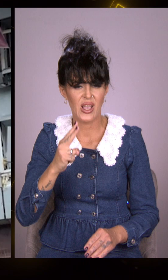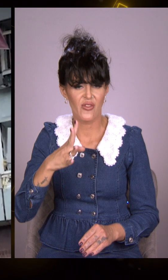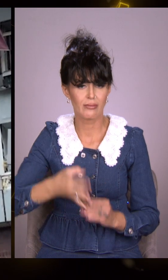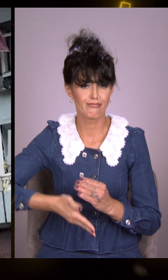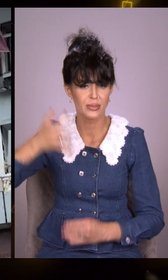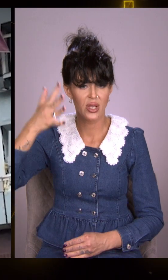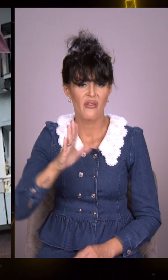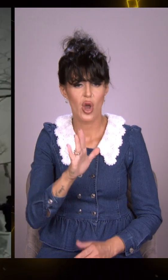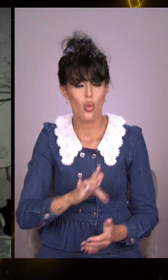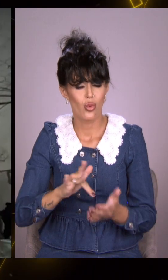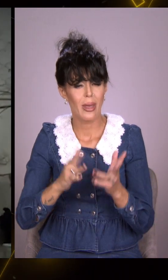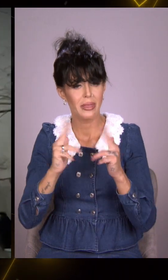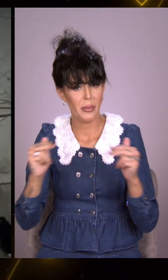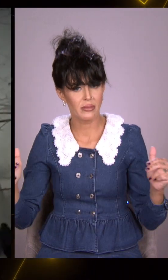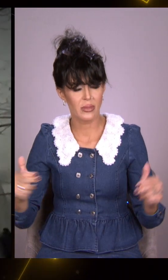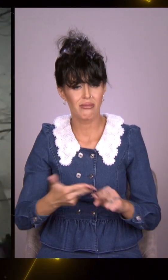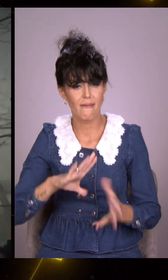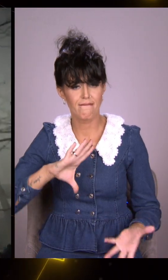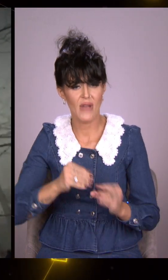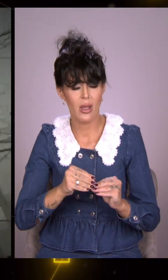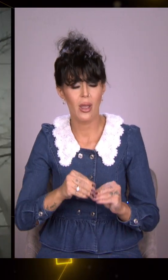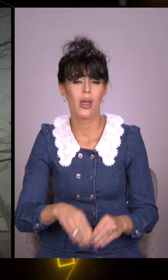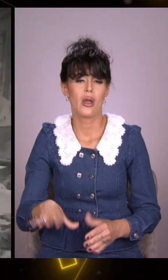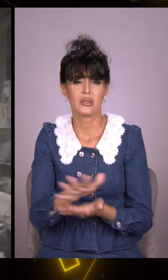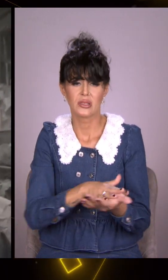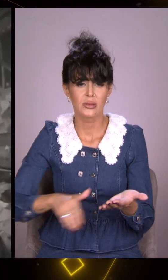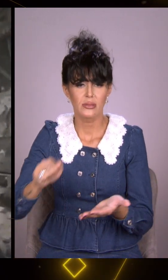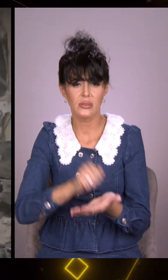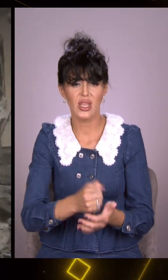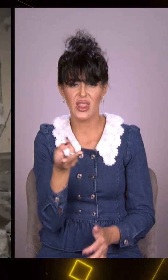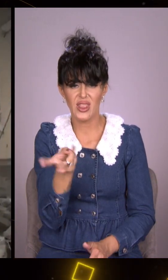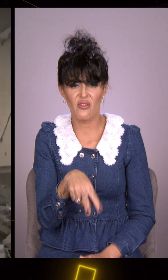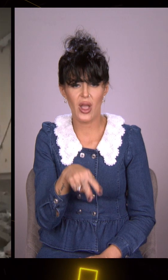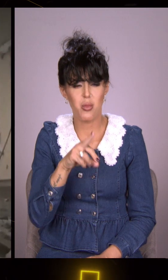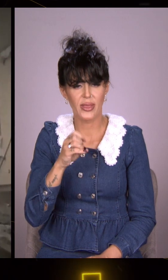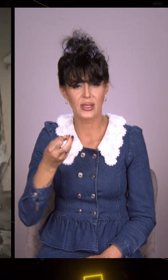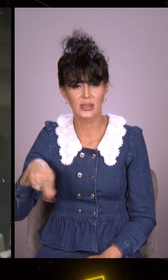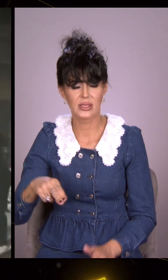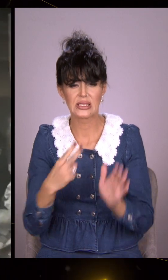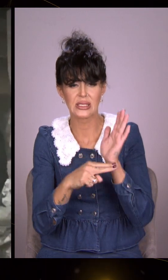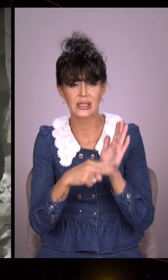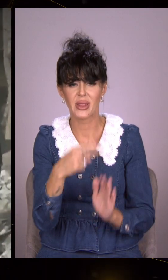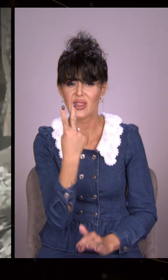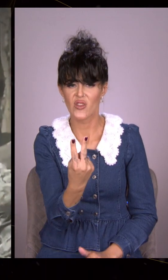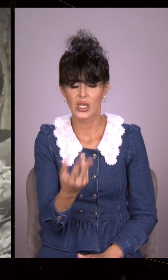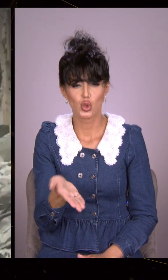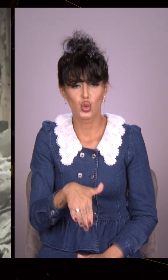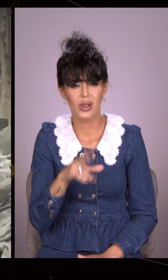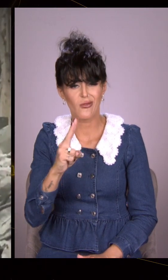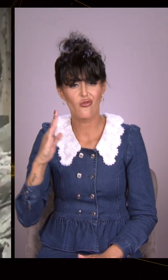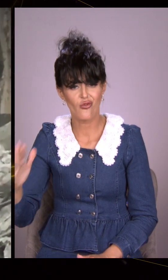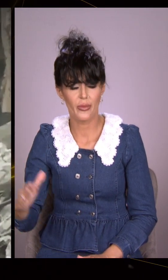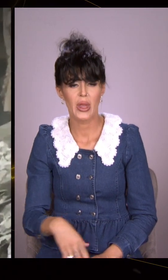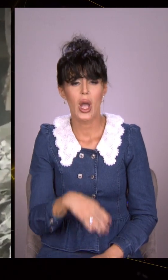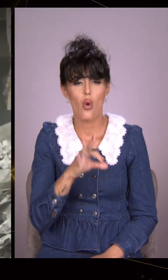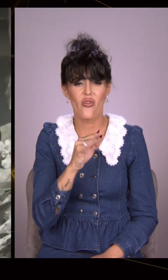будинку в Дніпрі, внаслідок якого було зруйновано 2 під'їзди, 72 квартири. За даними